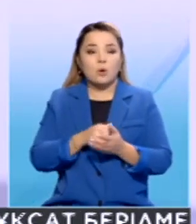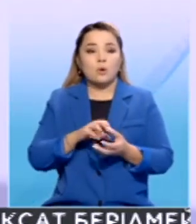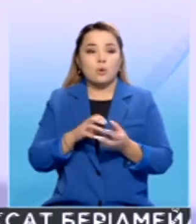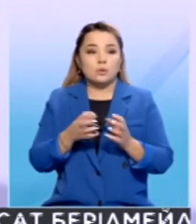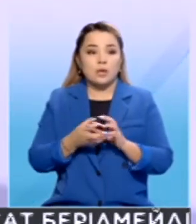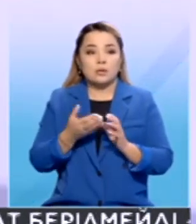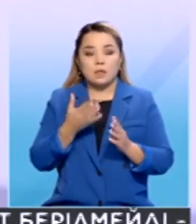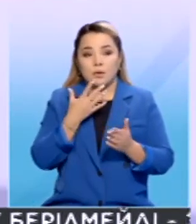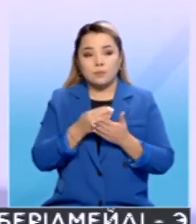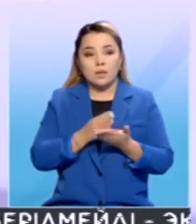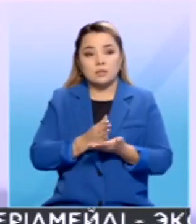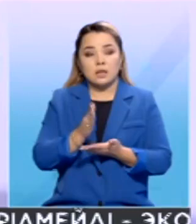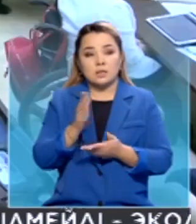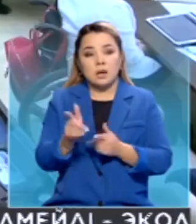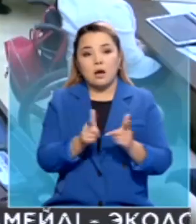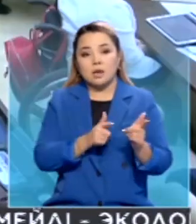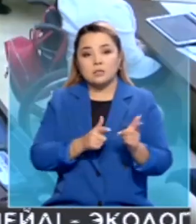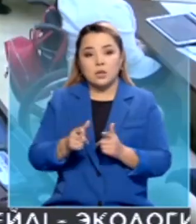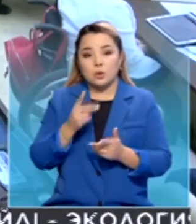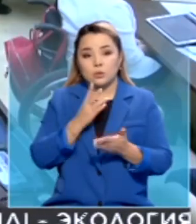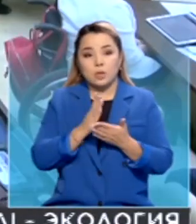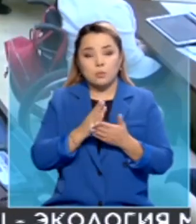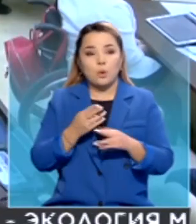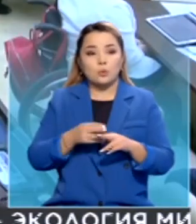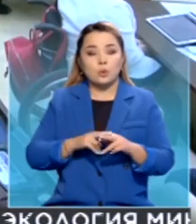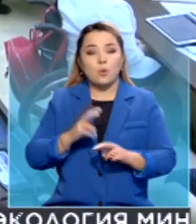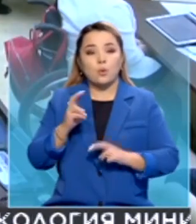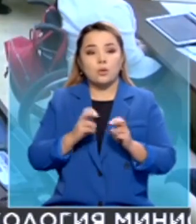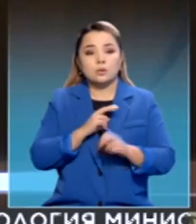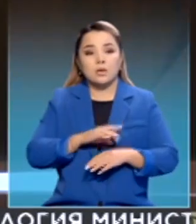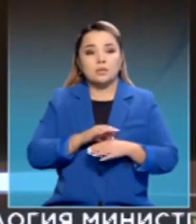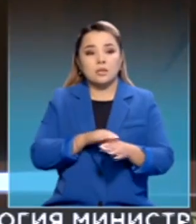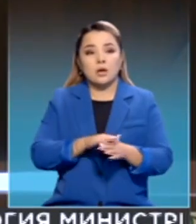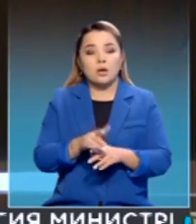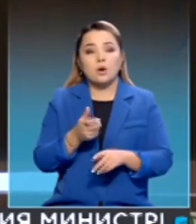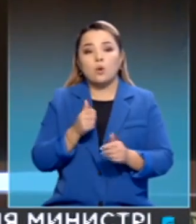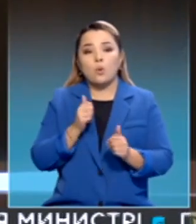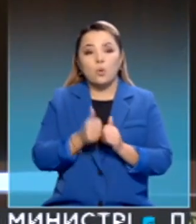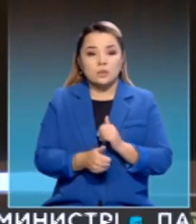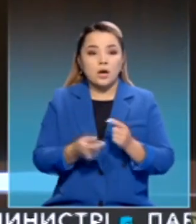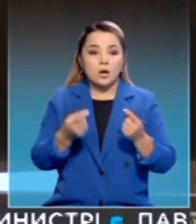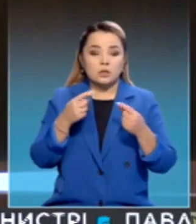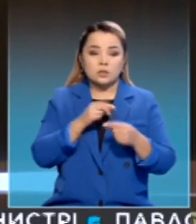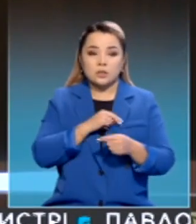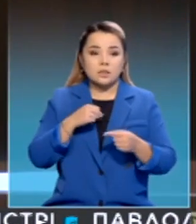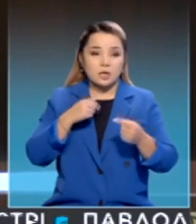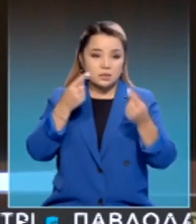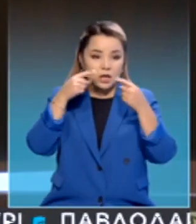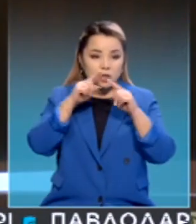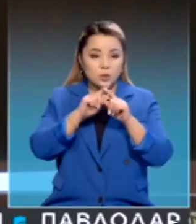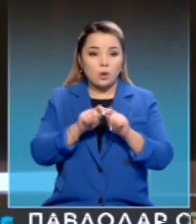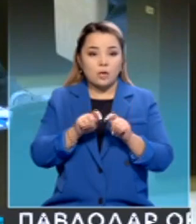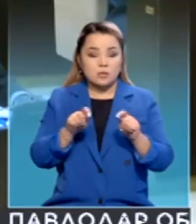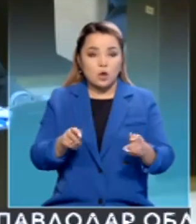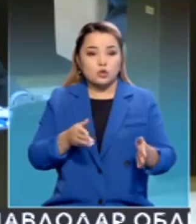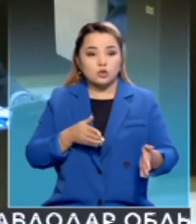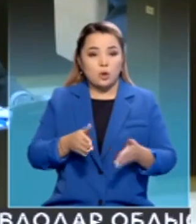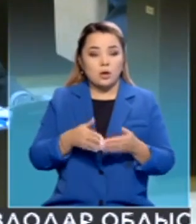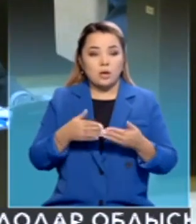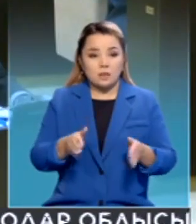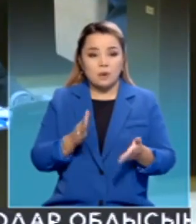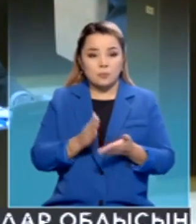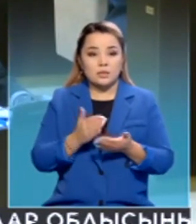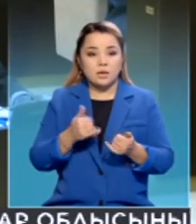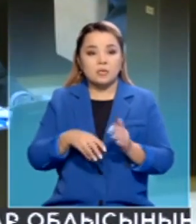көміртекті бейтараптық стратегиясы әзірленіп жатыр. Бұл өнеркәсіп салаларының ең озық қолжетімді технологияларға көшуіне жол ашады.